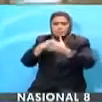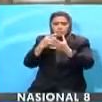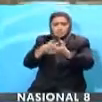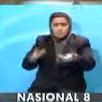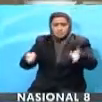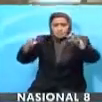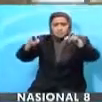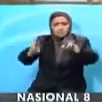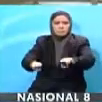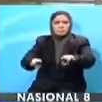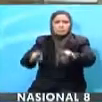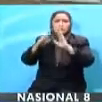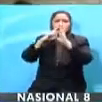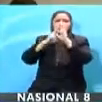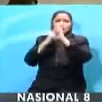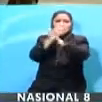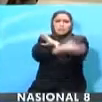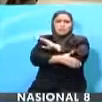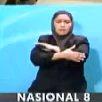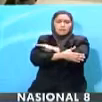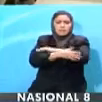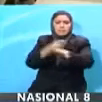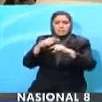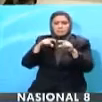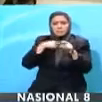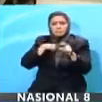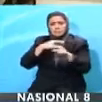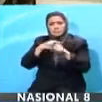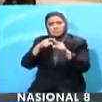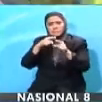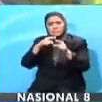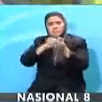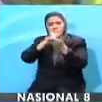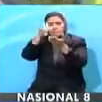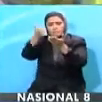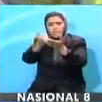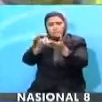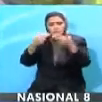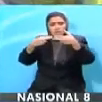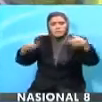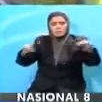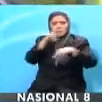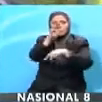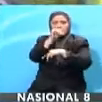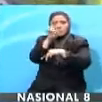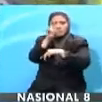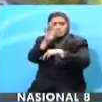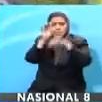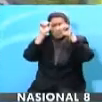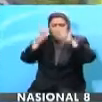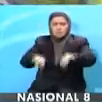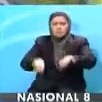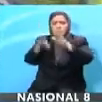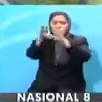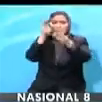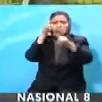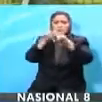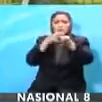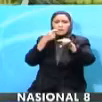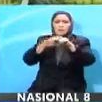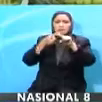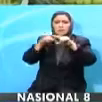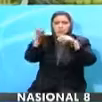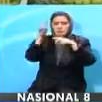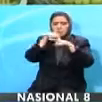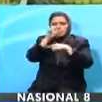undang-undang negara penyata kewangan Rasmi 1mdb boleh didapati di laman web suruhanjaya Syarikat Malaysia dan orang ramai